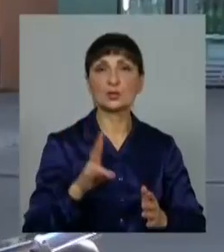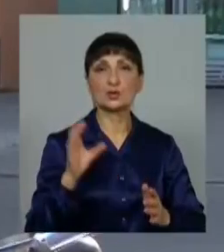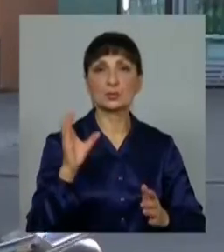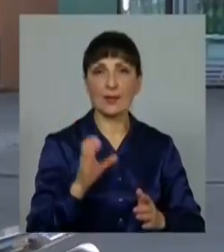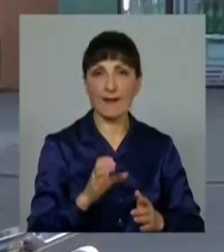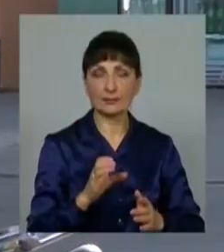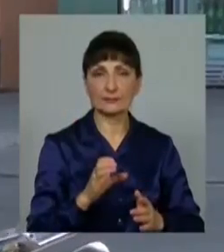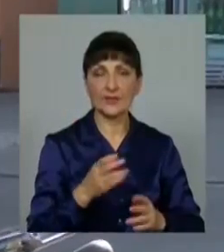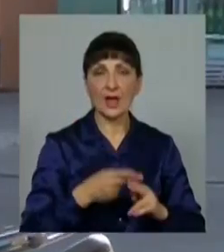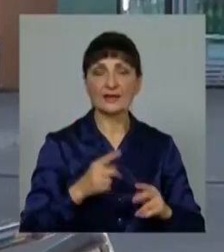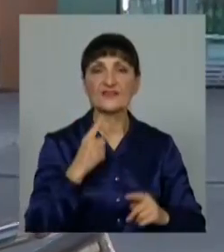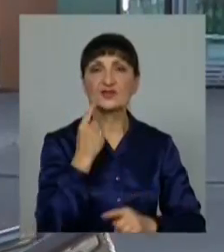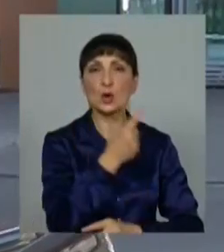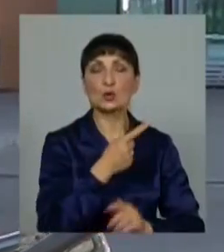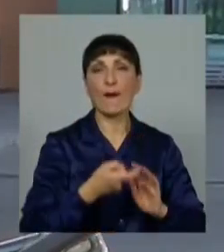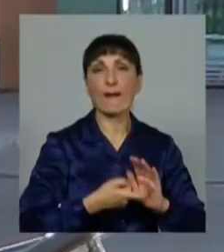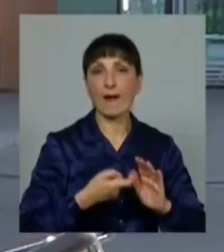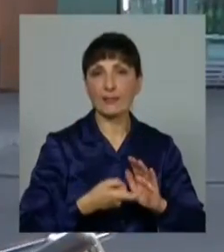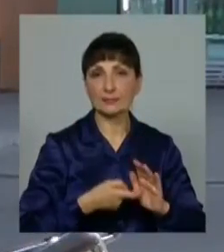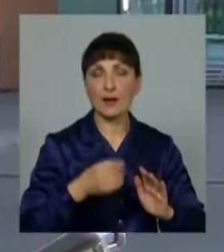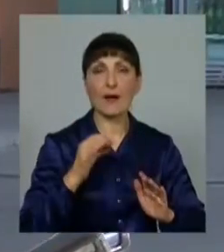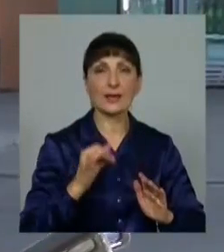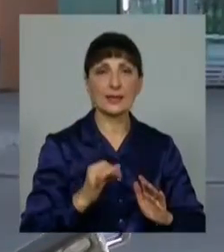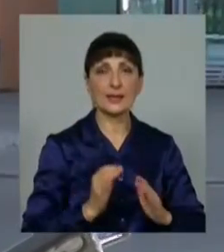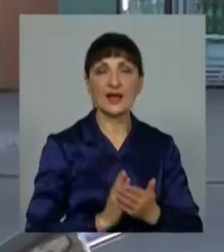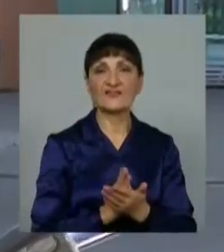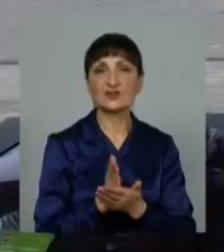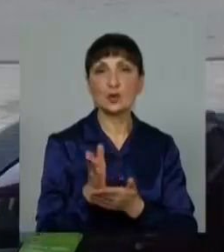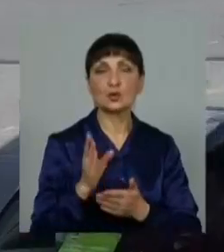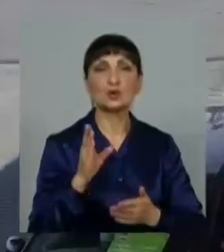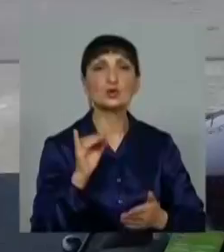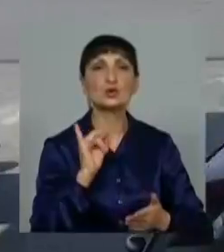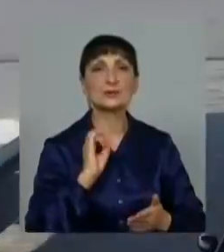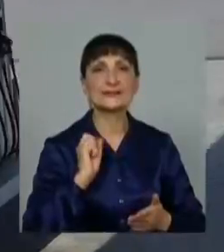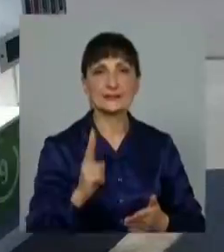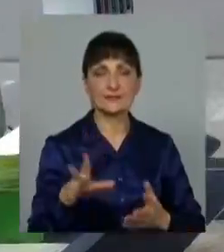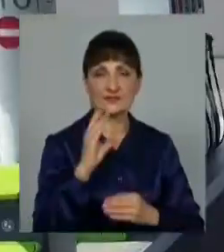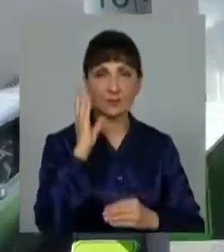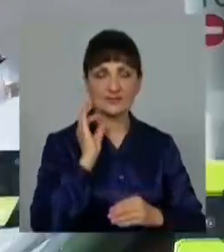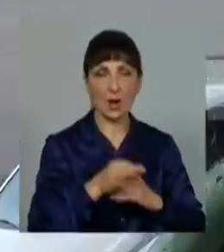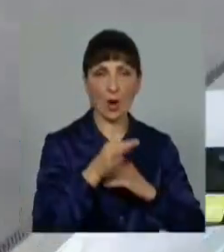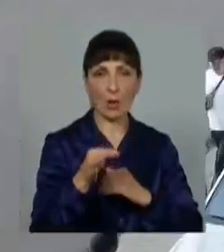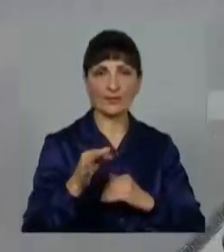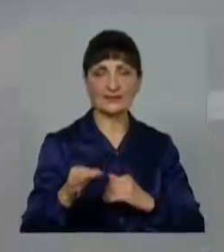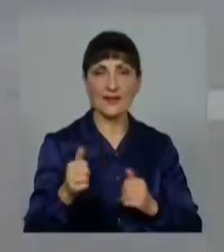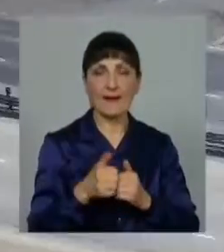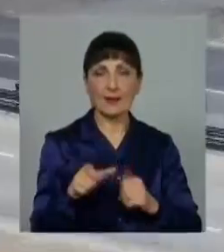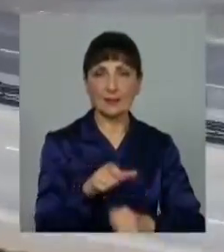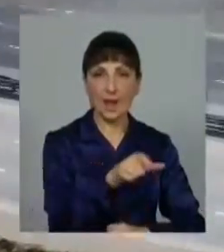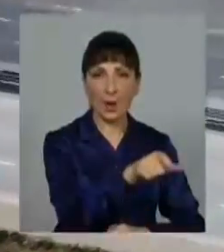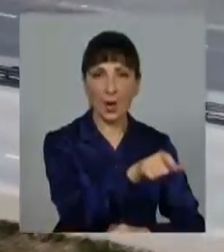это в сторону Караганды и в сторону Щучинска. Всего в Алматинской области вдоль автомобильных